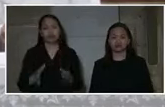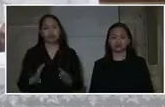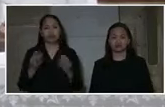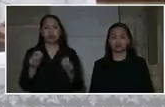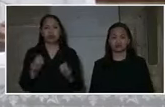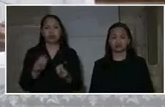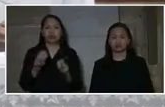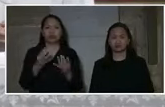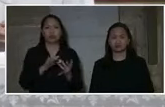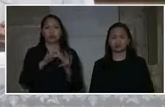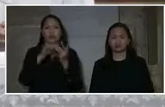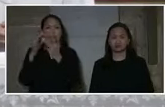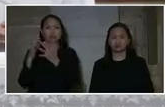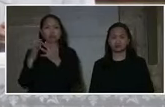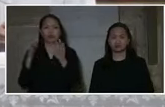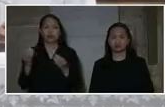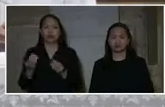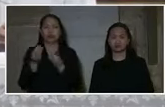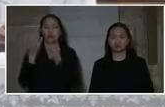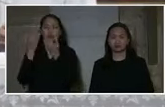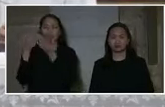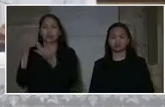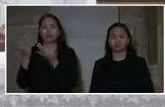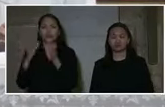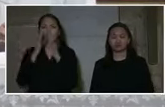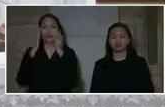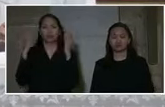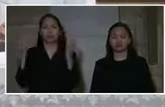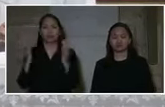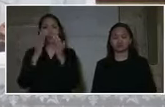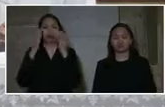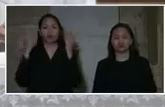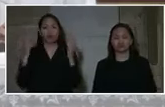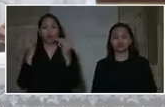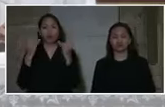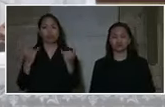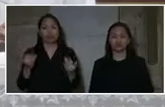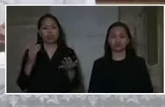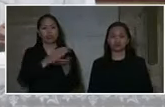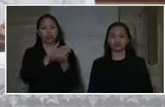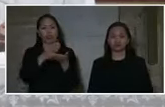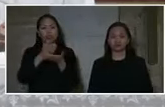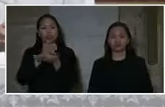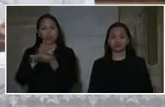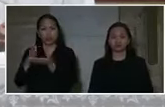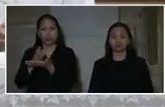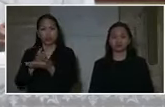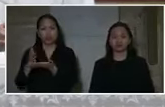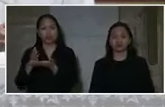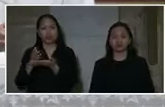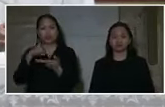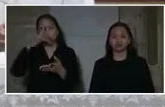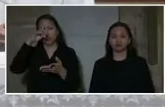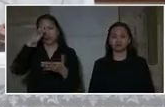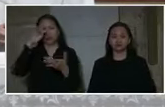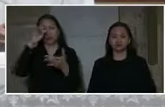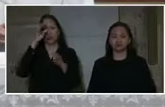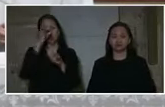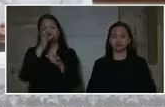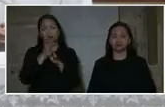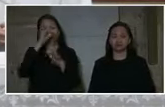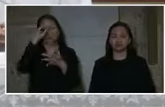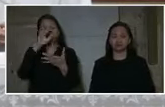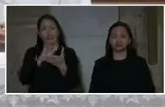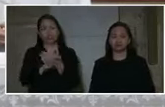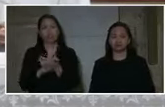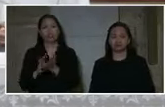ito upang ang mga nagdiriwang ay magkasalo-salo sa sinasampalataya ng dapat na